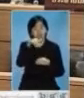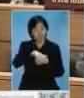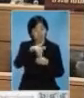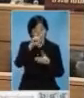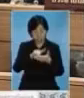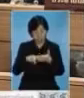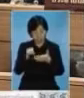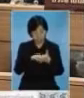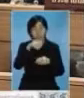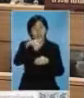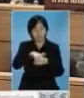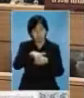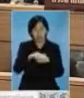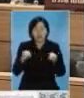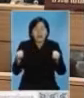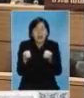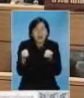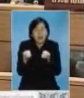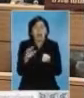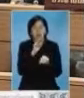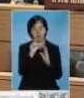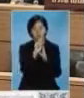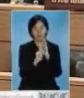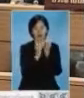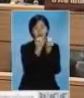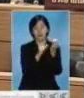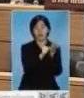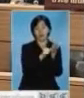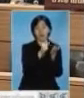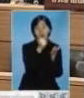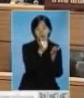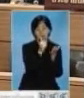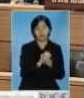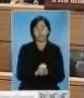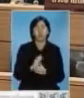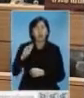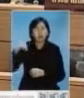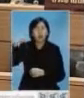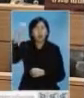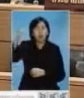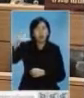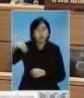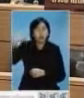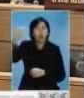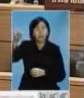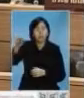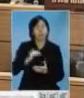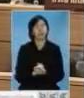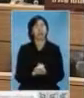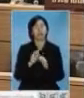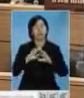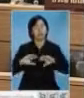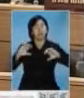นะครับเร็วๆนี้สมมุติกฎหมายฉบับนี้มีการแก้ไขไปได้นี่วันข้างหน้านะครับรัฐบ